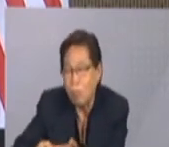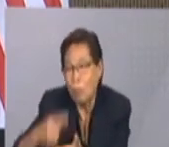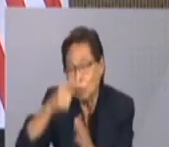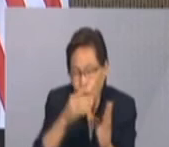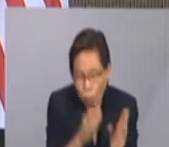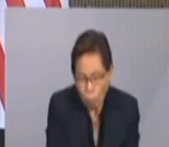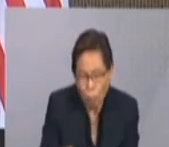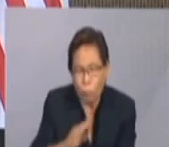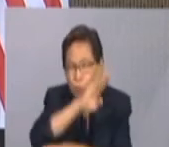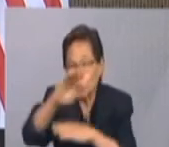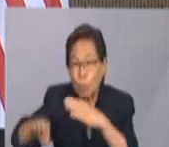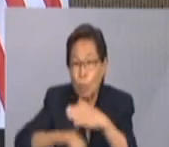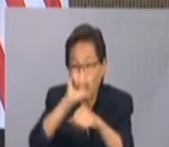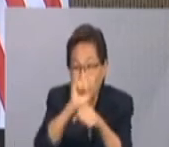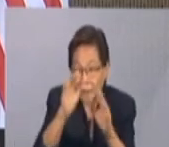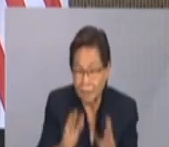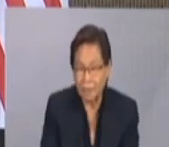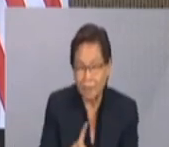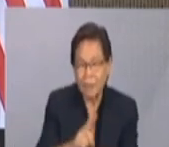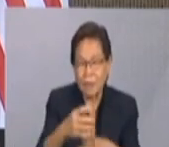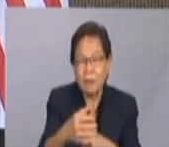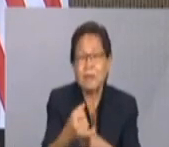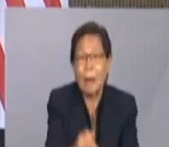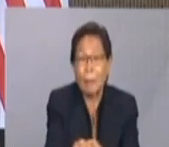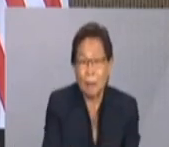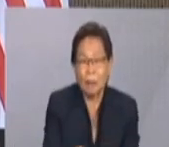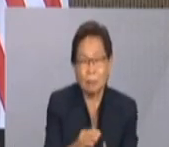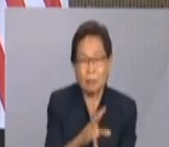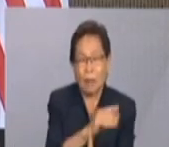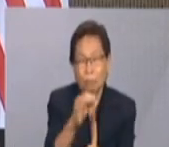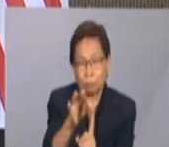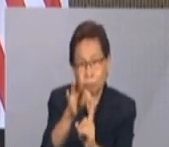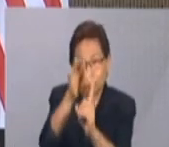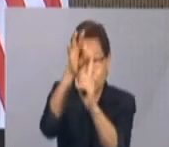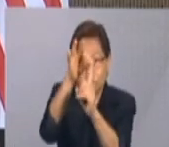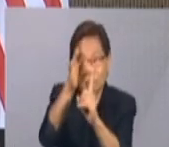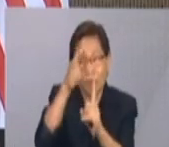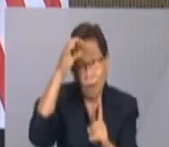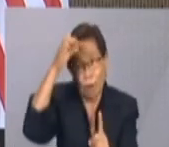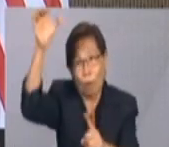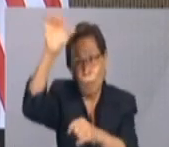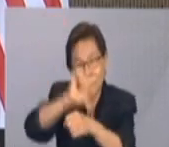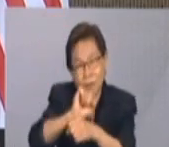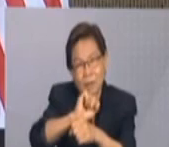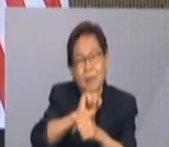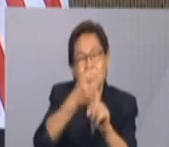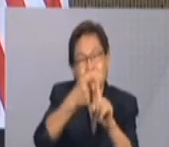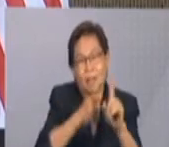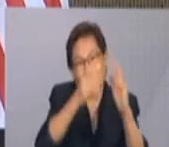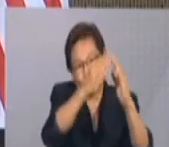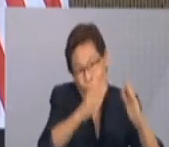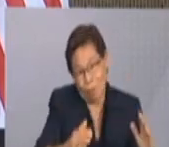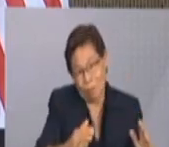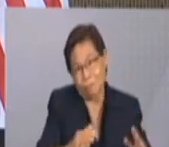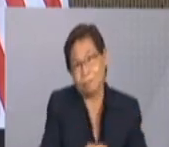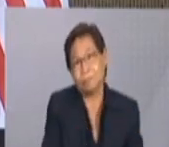keperluan sumber manusia di jabatan dengan mengutamakan konsep bekerja dari rumah